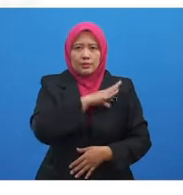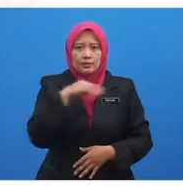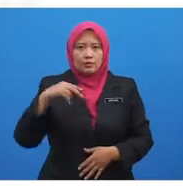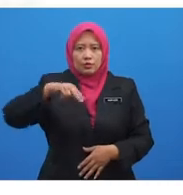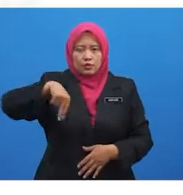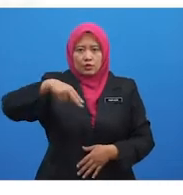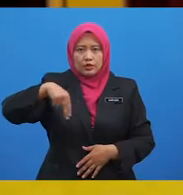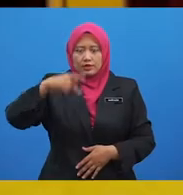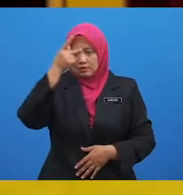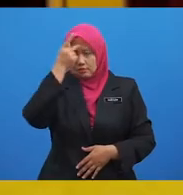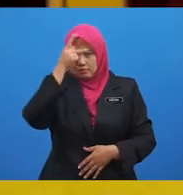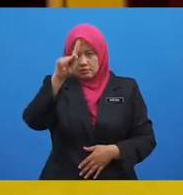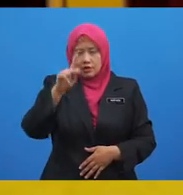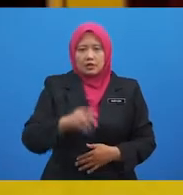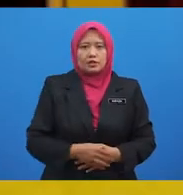malam.